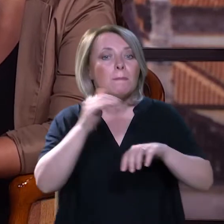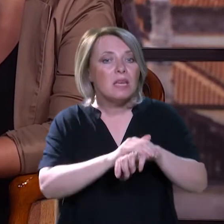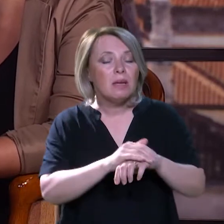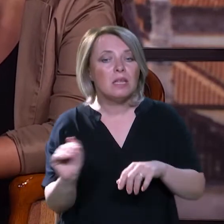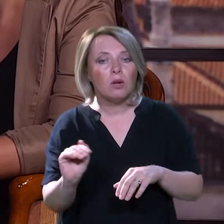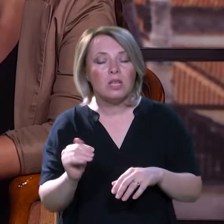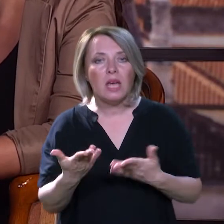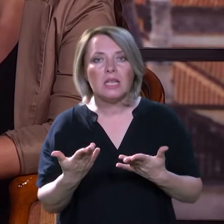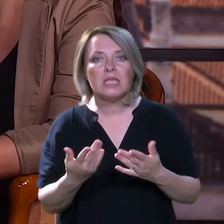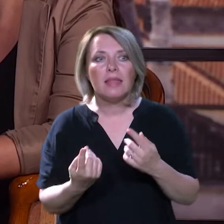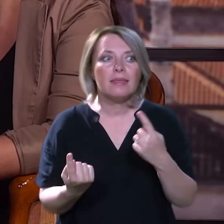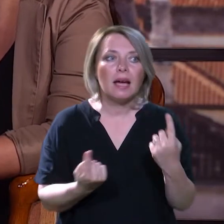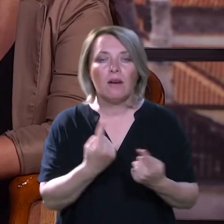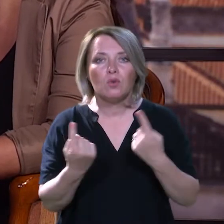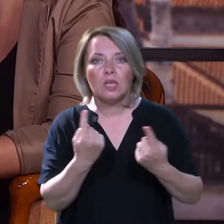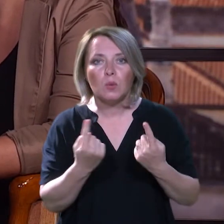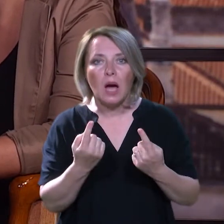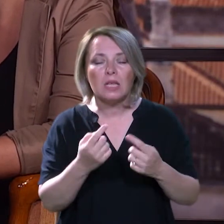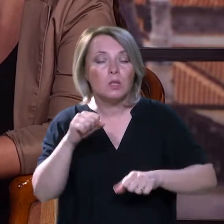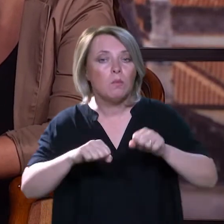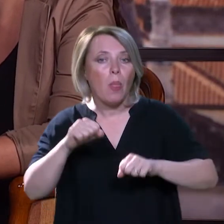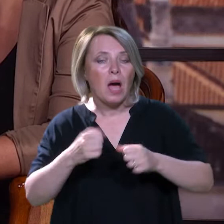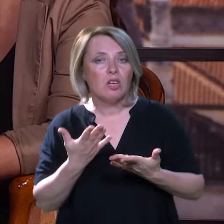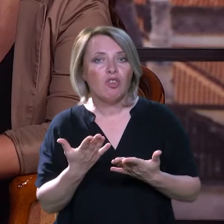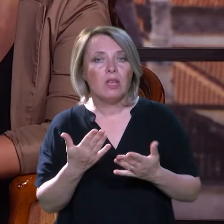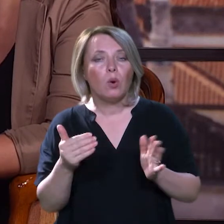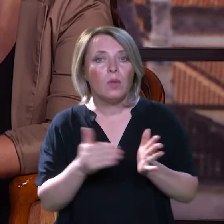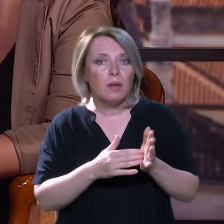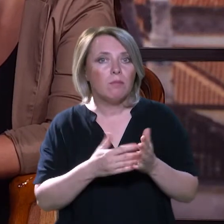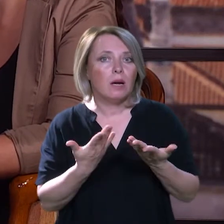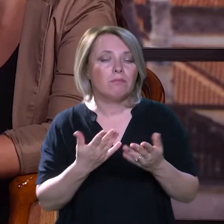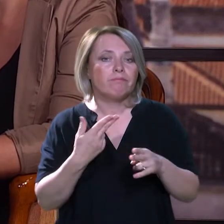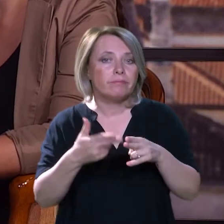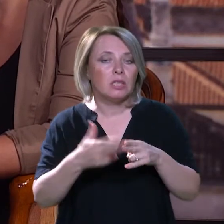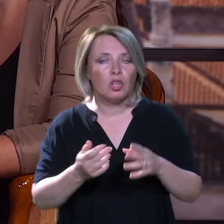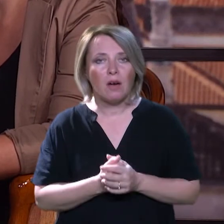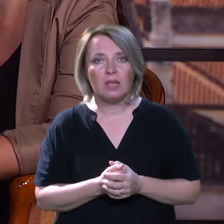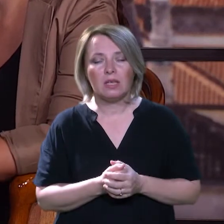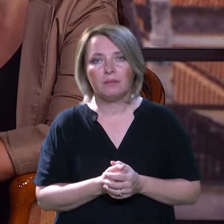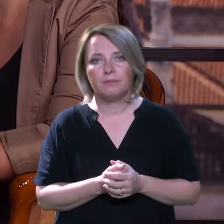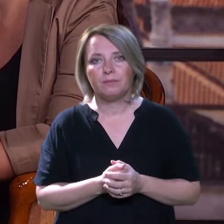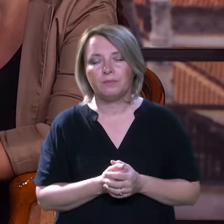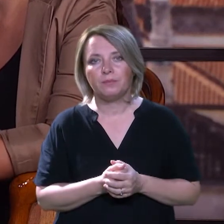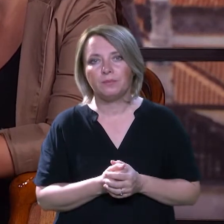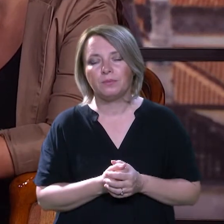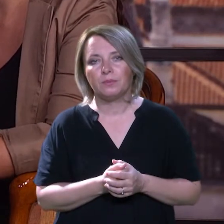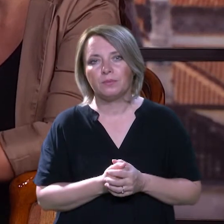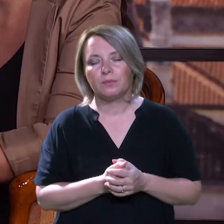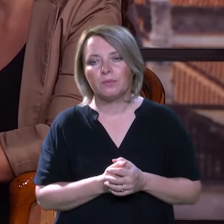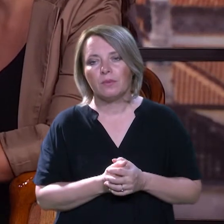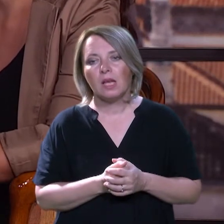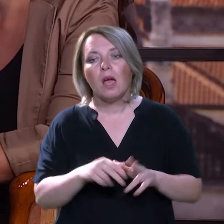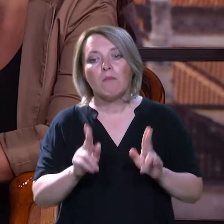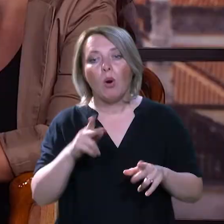kod djece nekakve situacije ponašanja na kojima bi, recimo, roditelji trebali poraditi zajedno